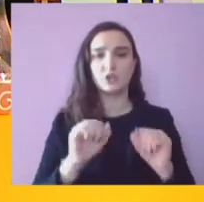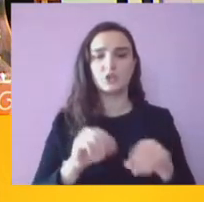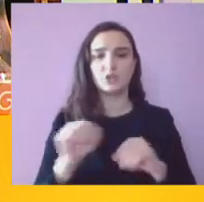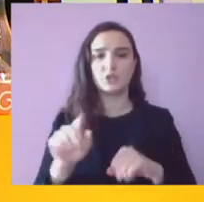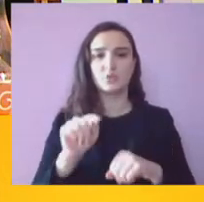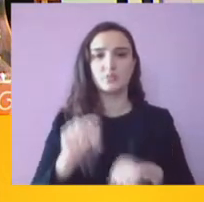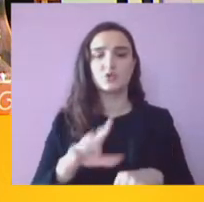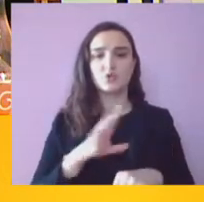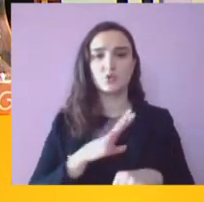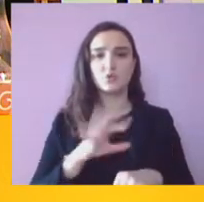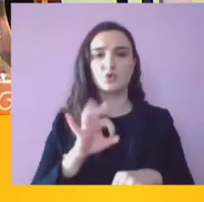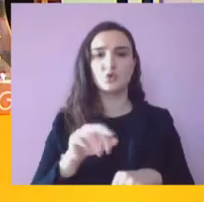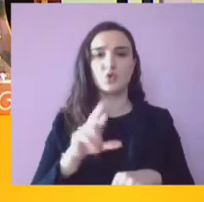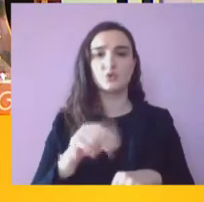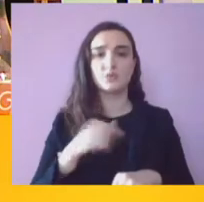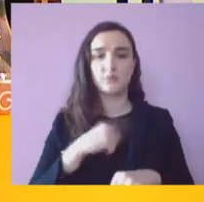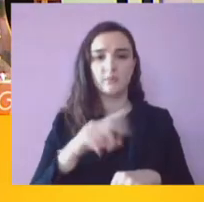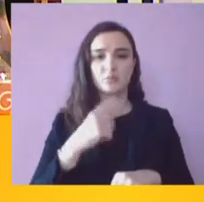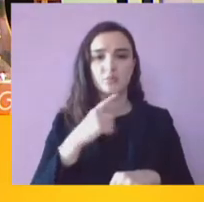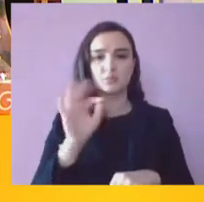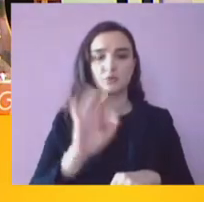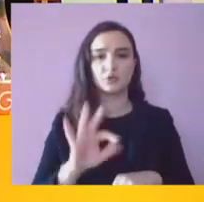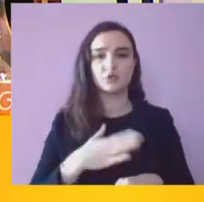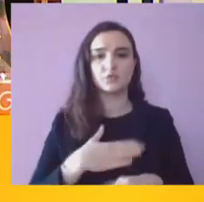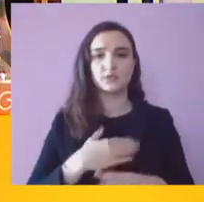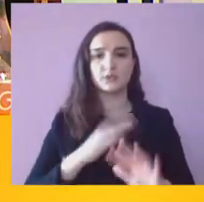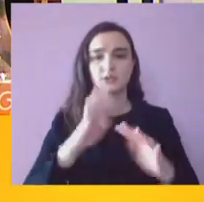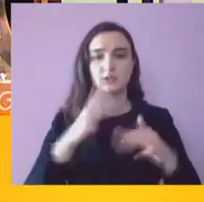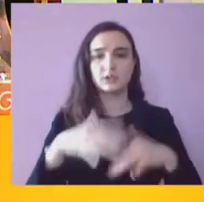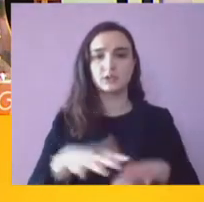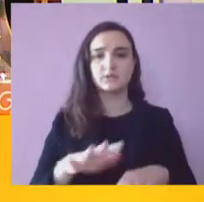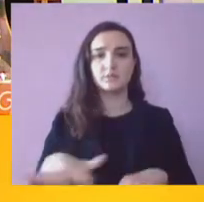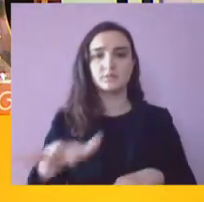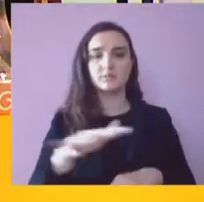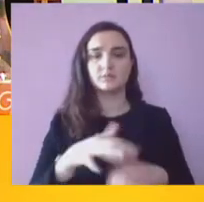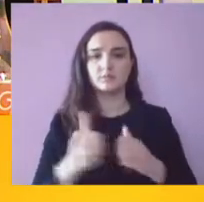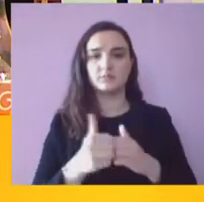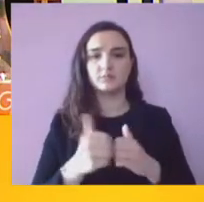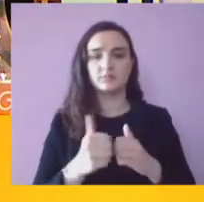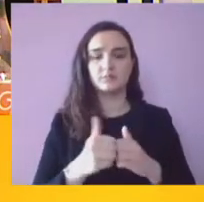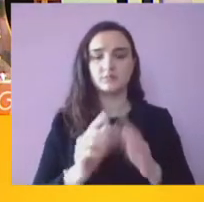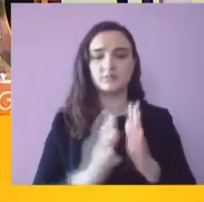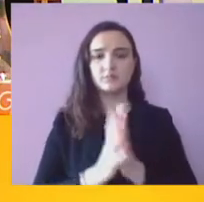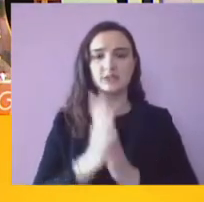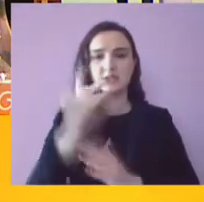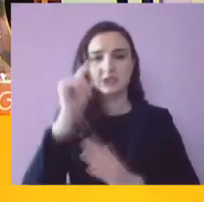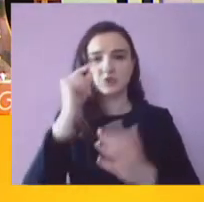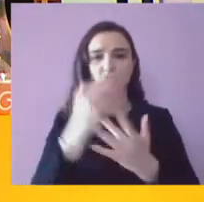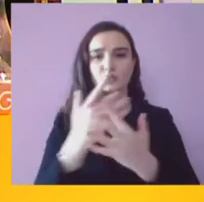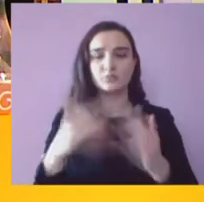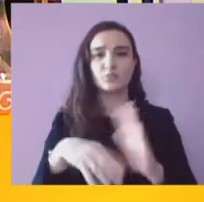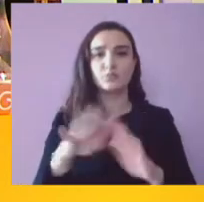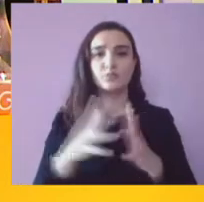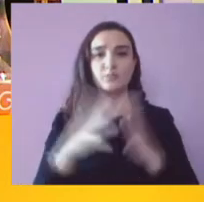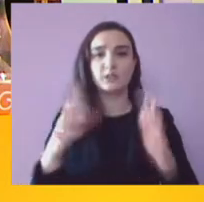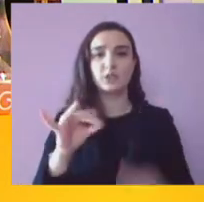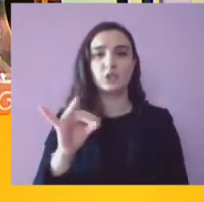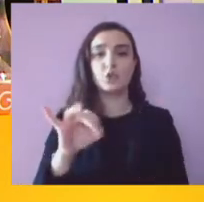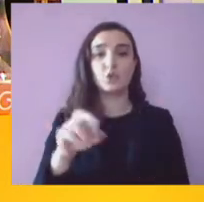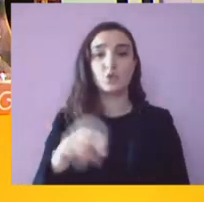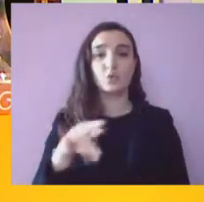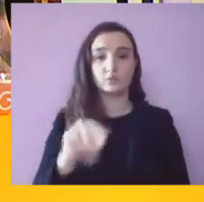და მე ხშირად ვამბობ ხოლმე ჩვენი ზღვის სანაპიროსთან მოზარდი ციტრუსები მეტ იოდს შეიცავს. ეს უნდა გავითვალისწინოთ